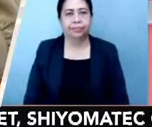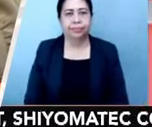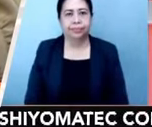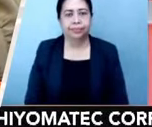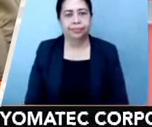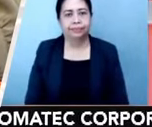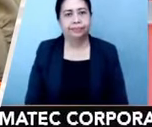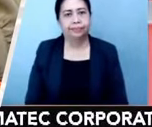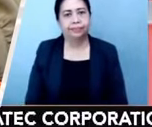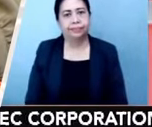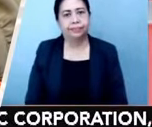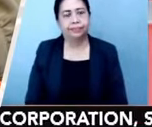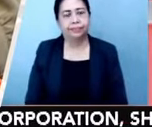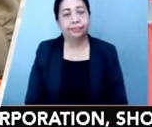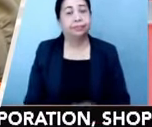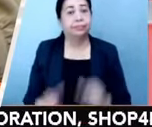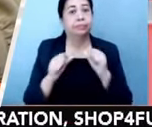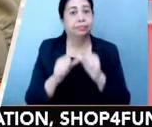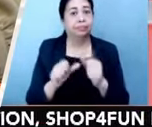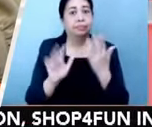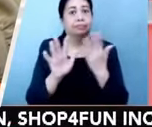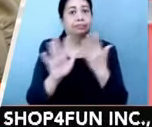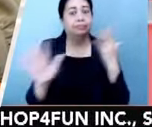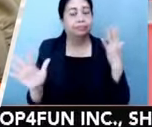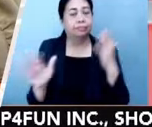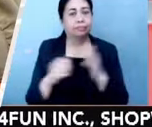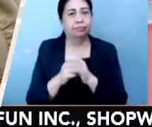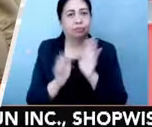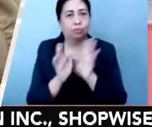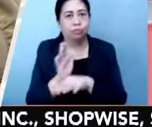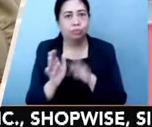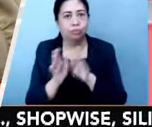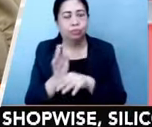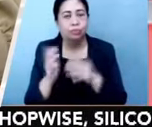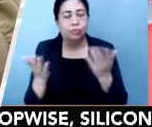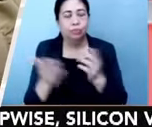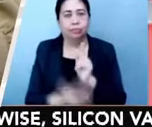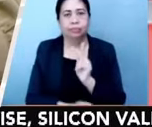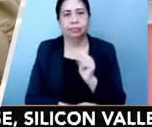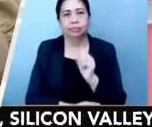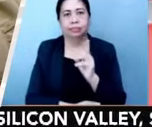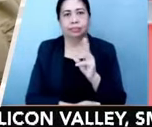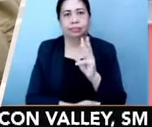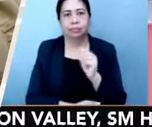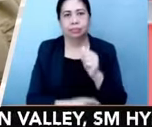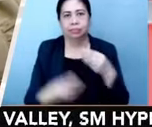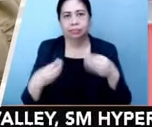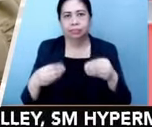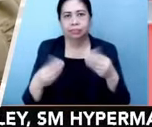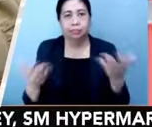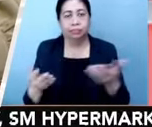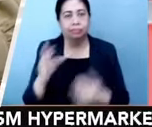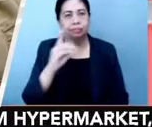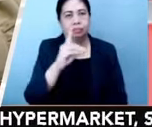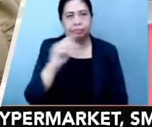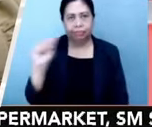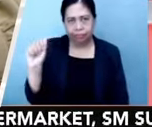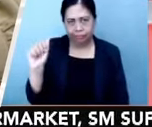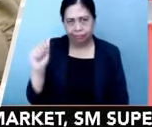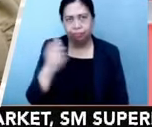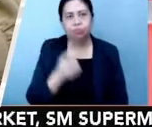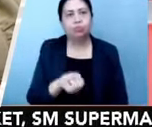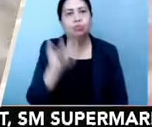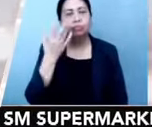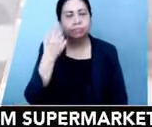Patuloy na pinipilahan ang mga murang produkto sa Kadiwa Market sa Department of Agriculture. Kumustahin natin ang mga presyo live mula sa